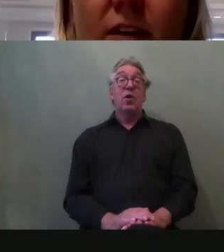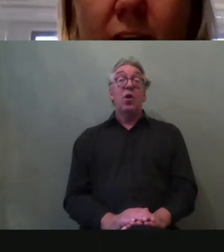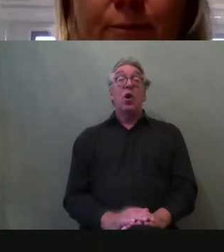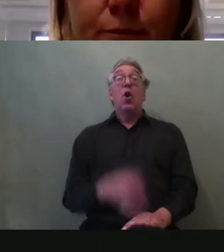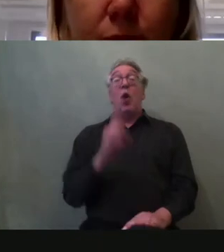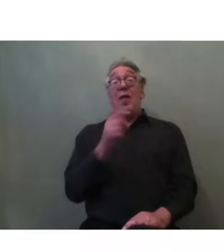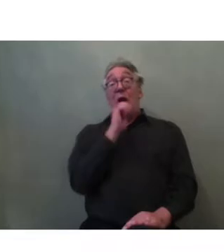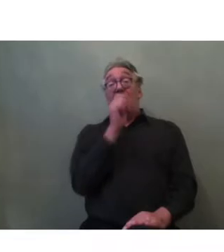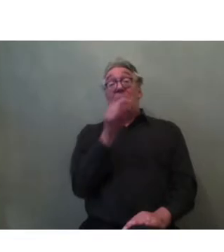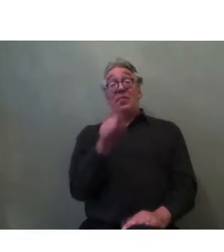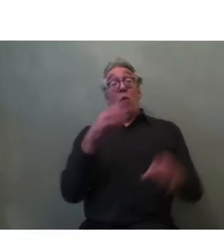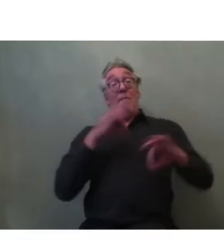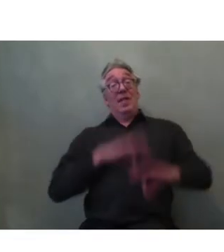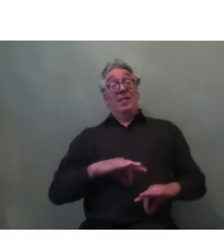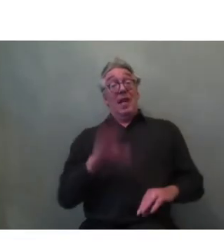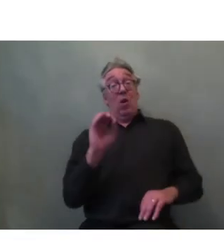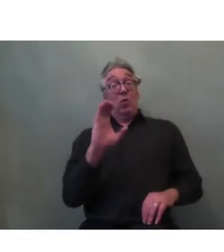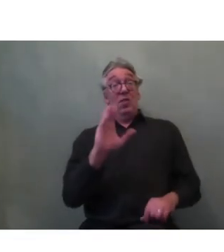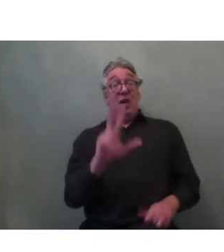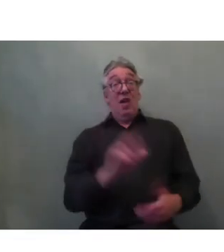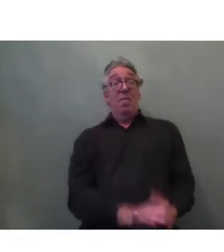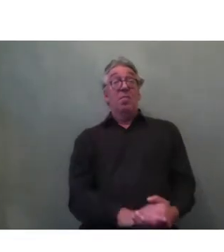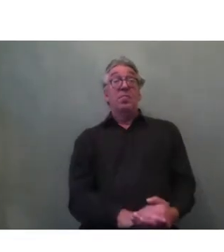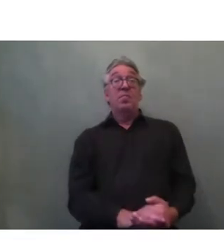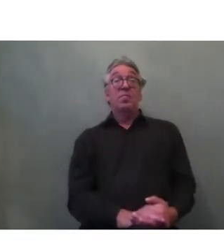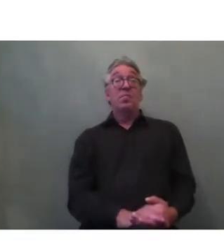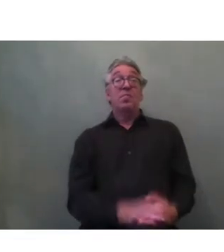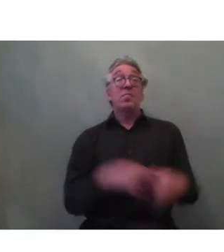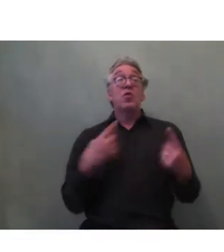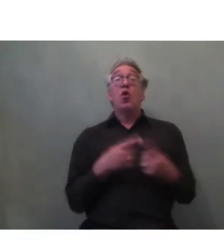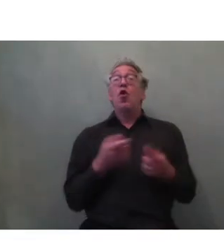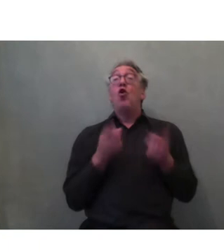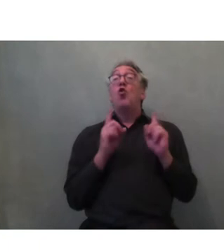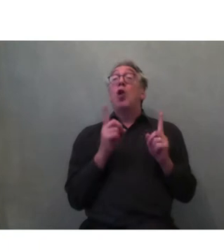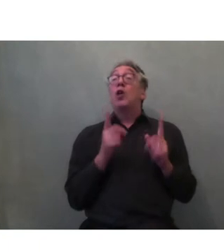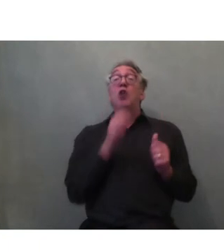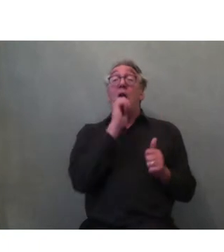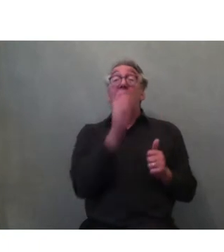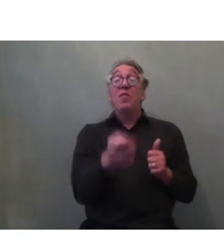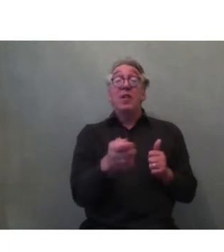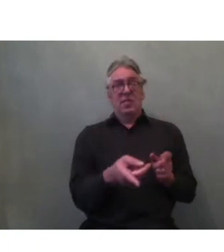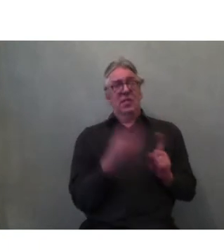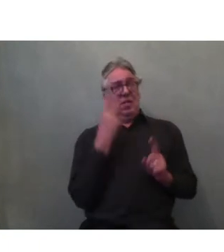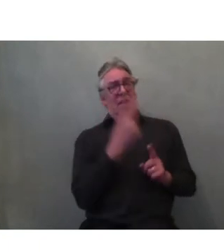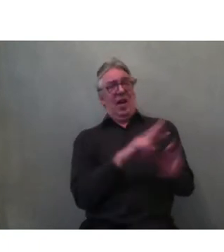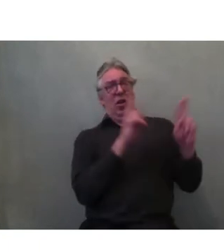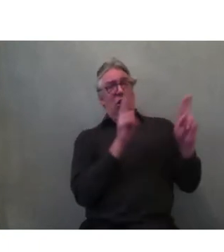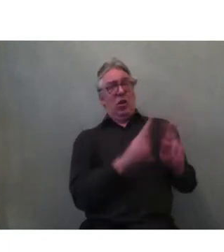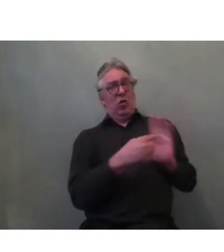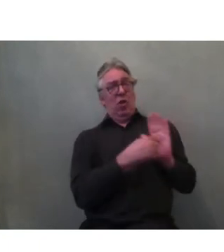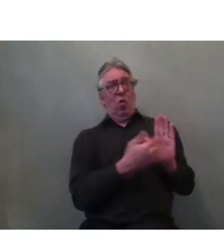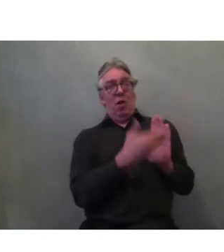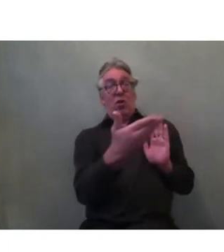van OCMW. Ons belangrijkste advies eigenlijk van, er zijn eigenlijk internationaal zijn ze soms wat verder ook